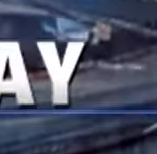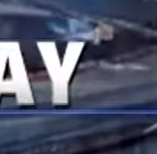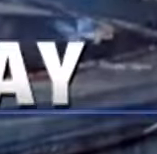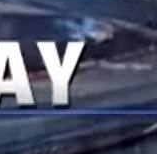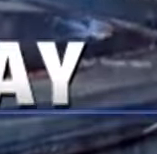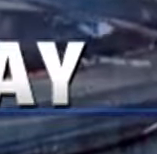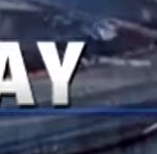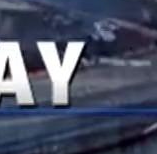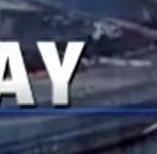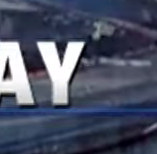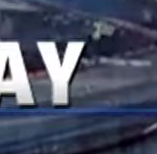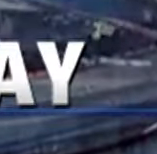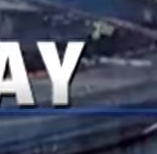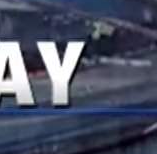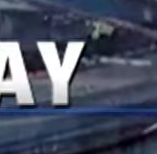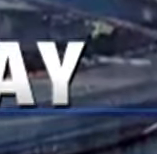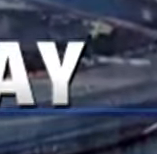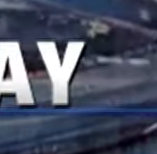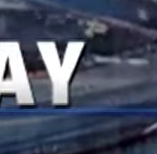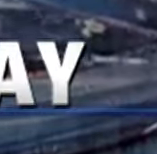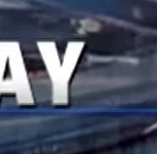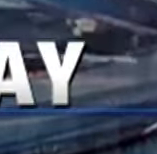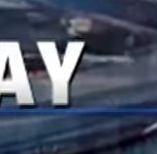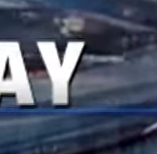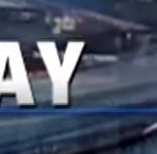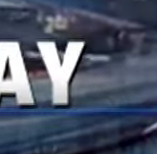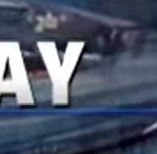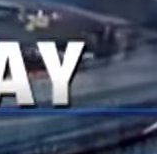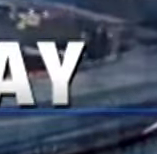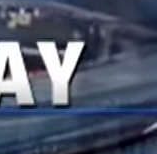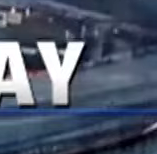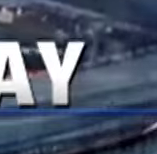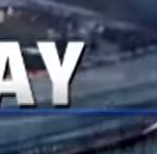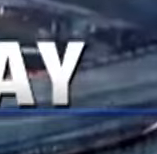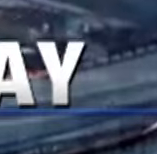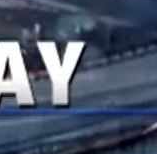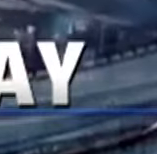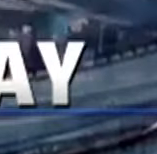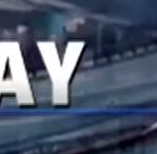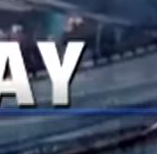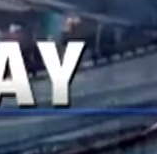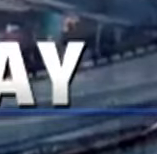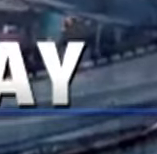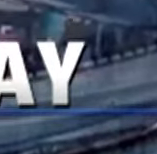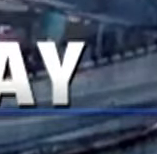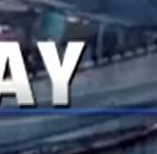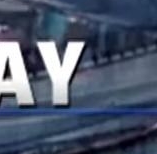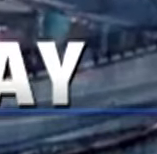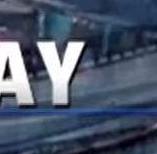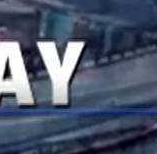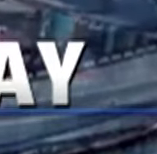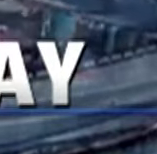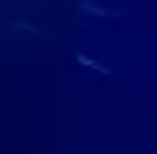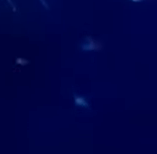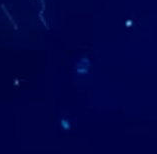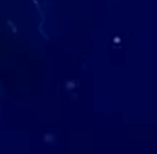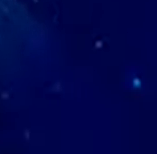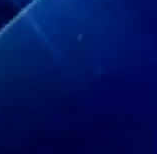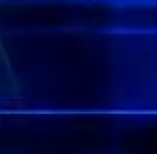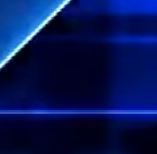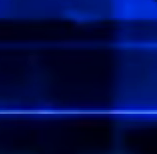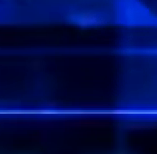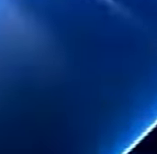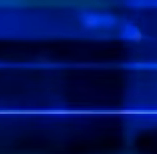Sa sakyang may dashcam, muntik nang madamay sa pang-araro ng isang truck sa batasan San Mateo Road sa Quezon City.